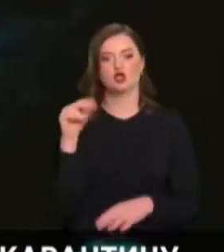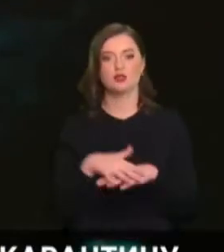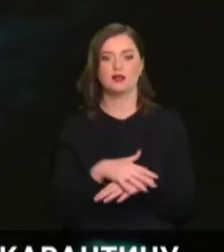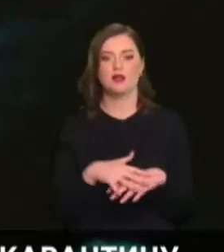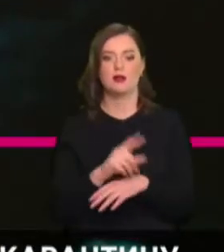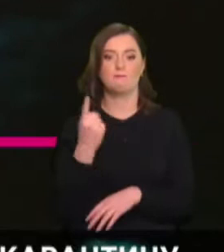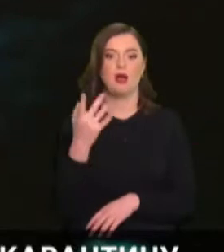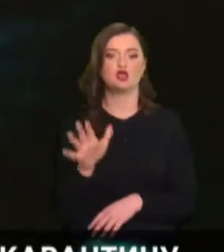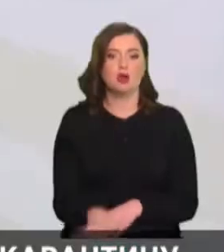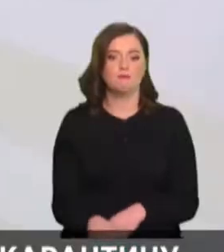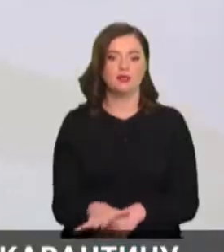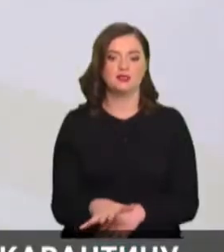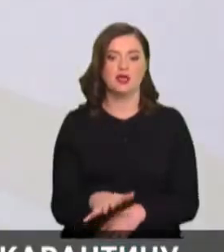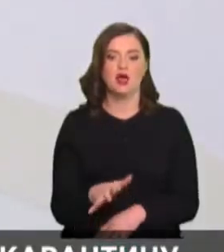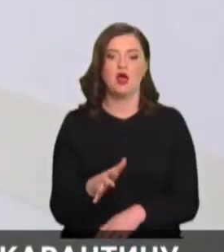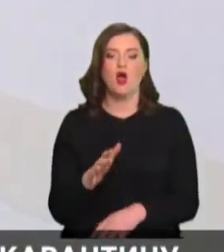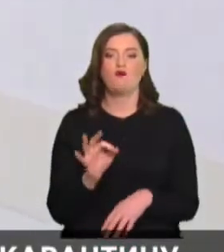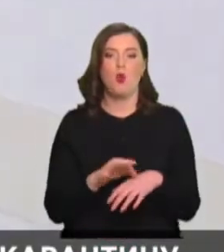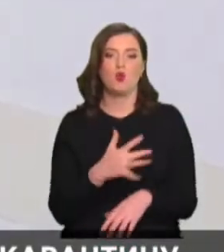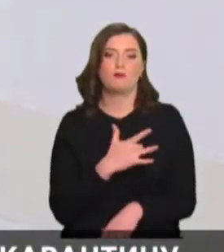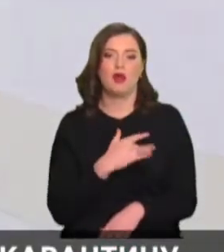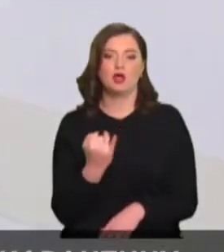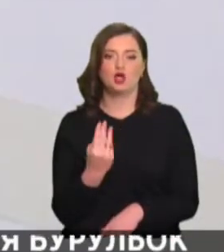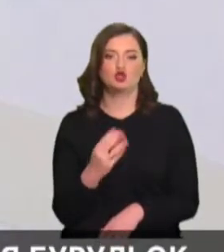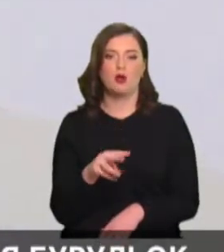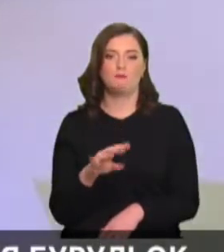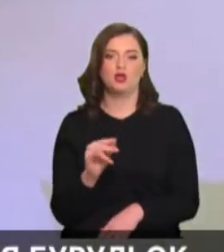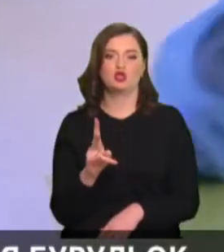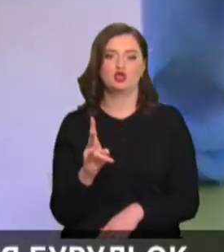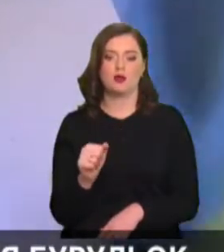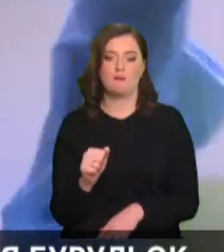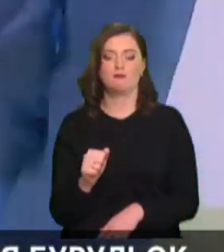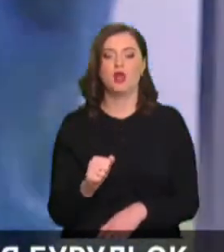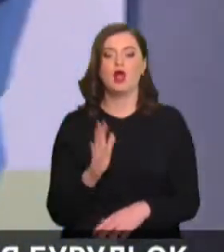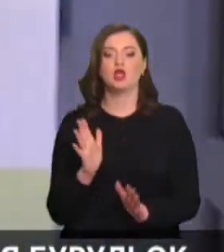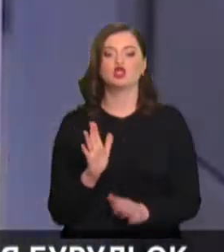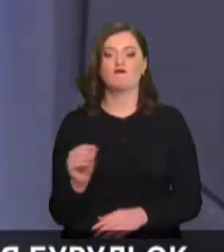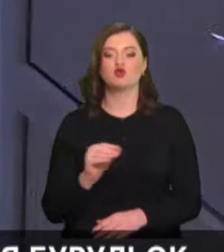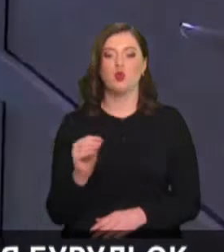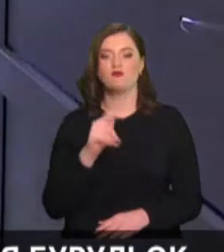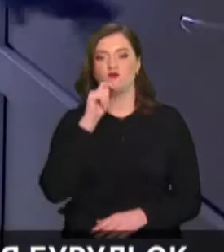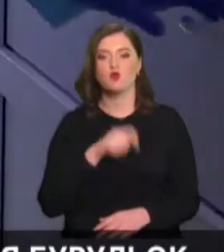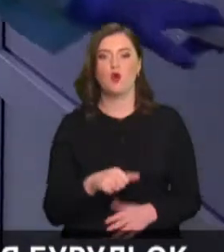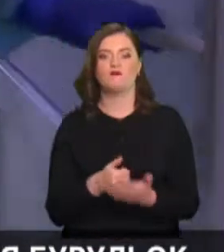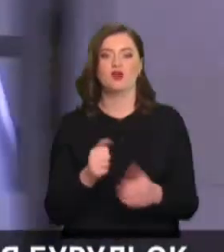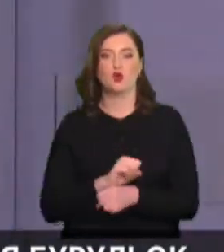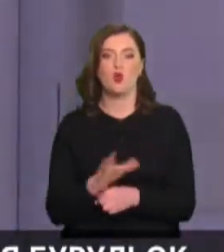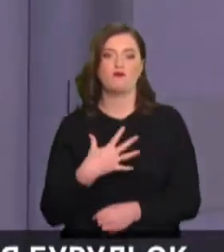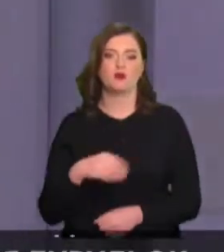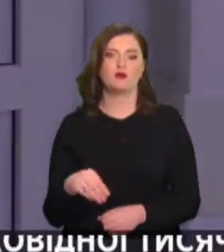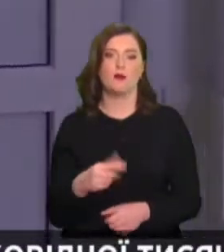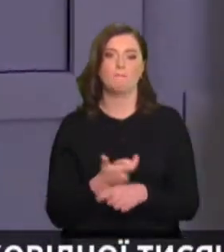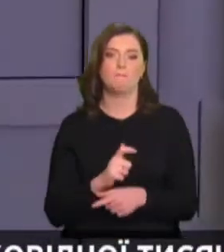місце посіла ішемічна хвороба серця. За даними статистичного відомства, лише у жовтні в Україні від COVID-19 померло